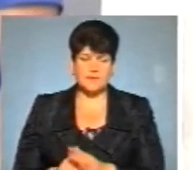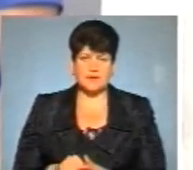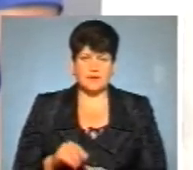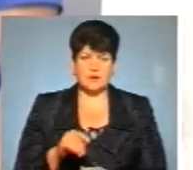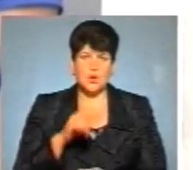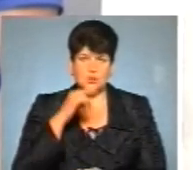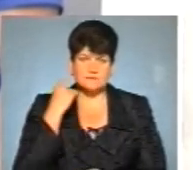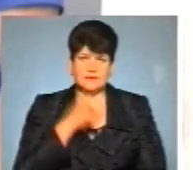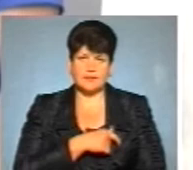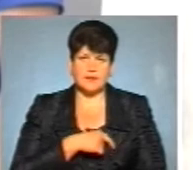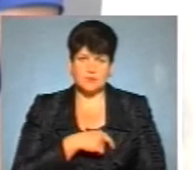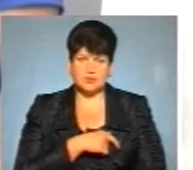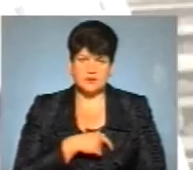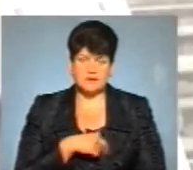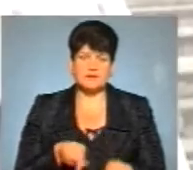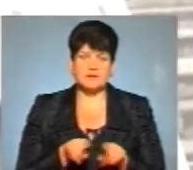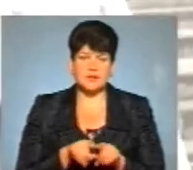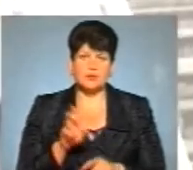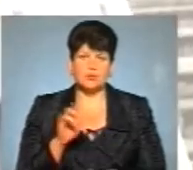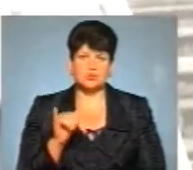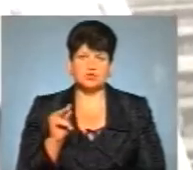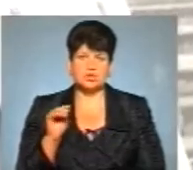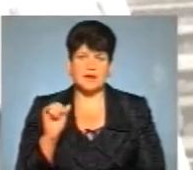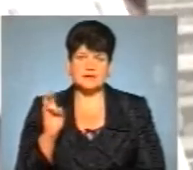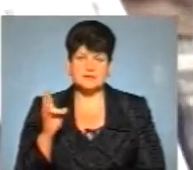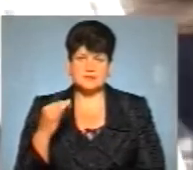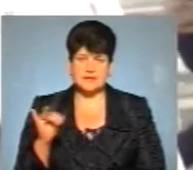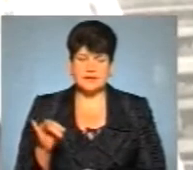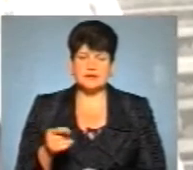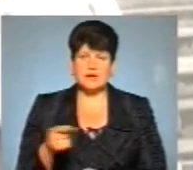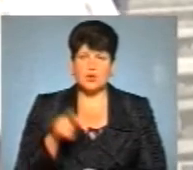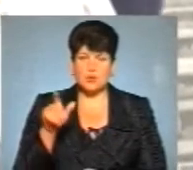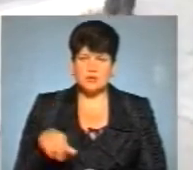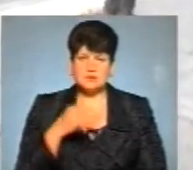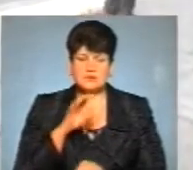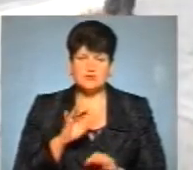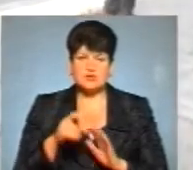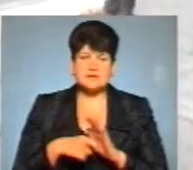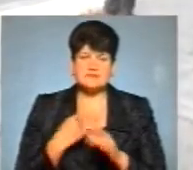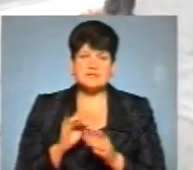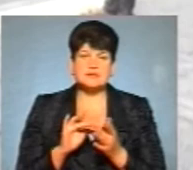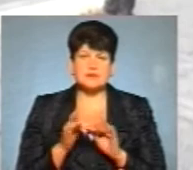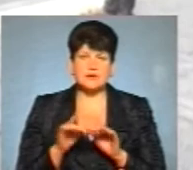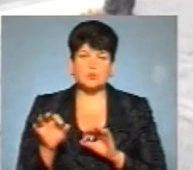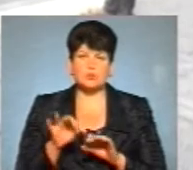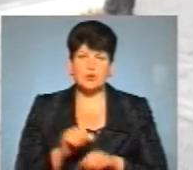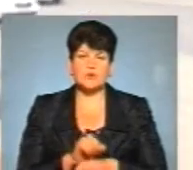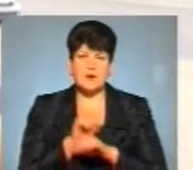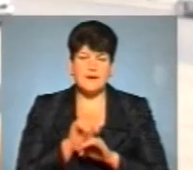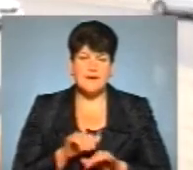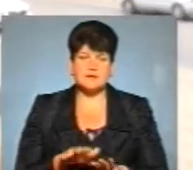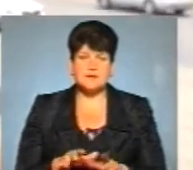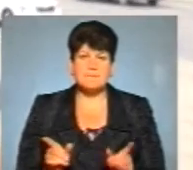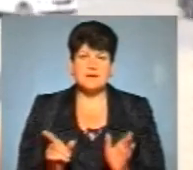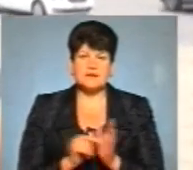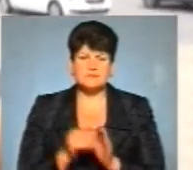проросійських депутатів, таких як Бужанський. Тернополянин Володимир Гешта розповів, що дізнався про цю акцію в інтернеті. Каже, приєднався, бо колись